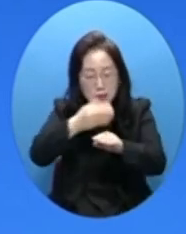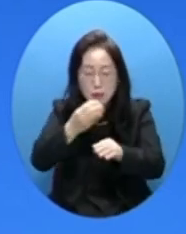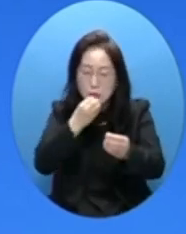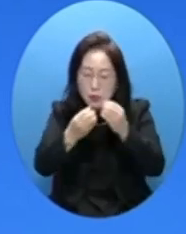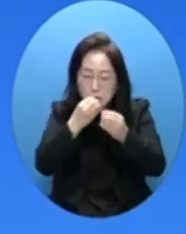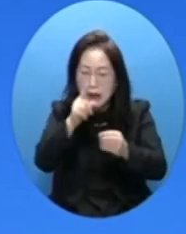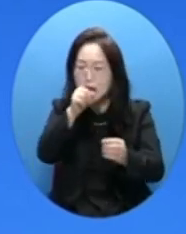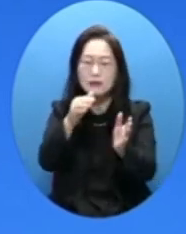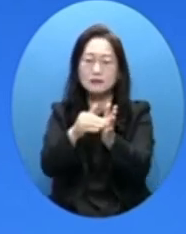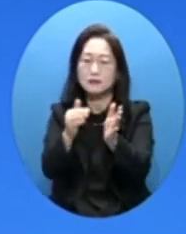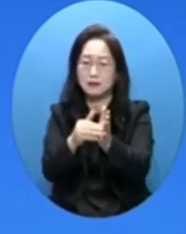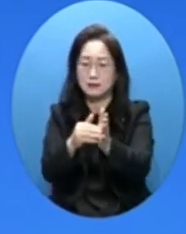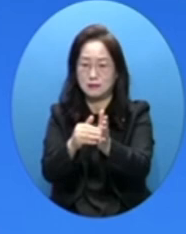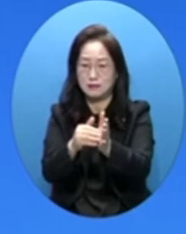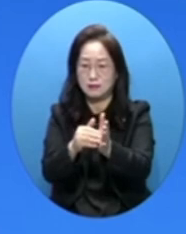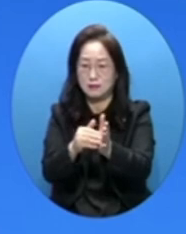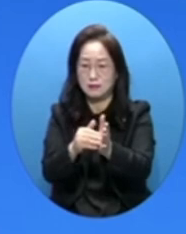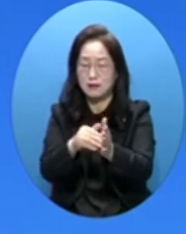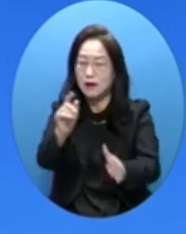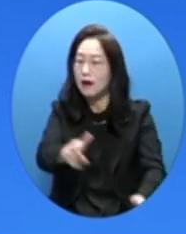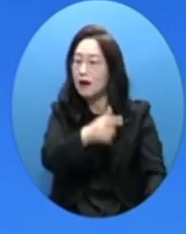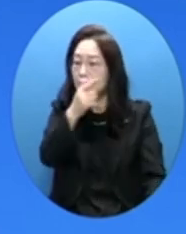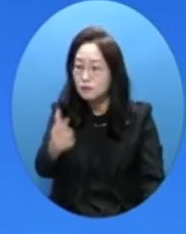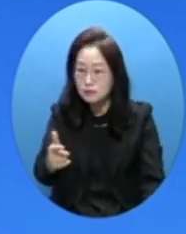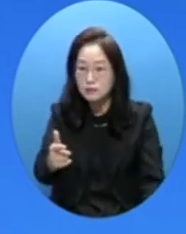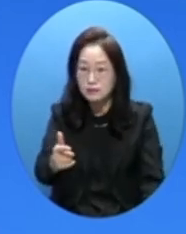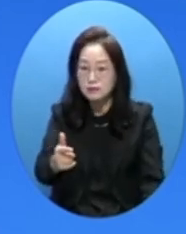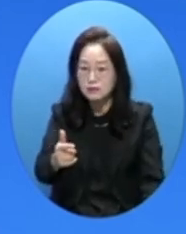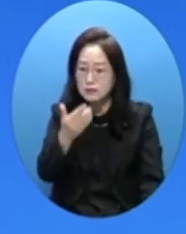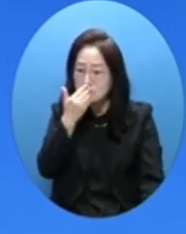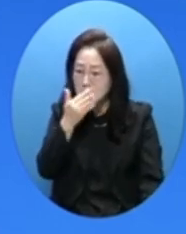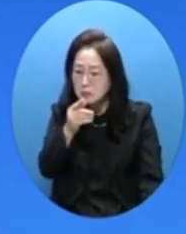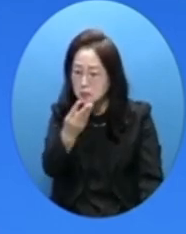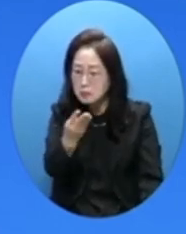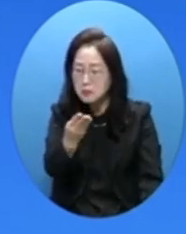그것이 하루에 그들이 먹는 식량이었습니다.